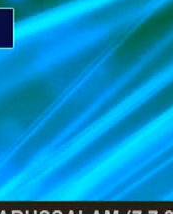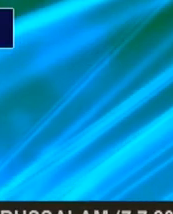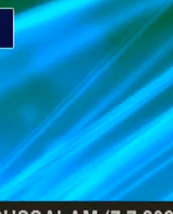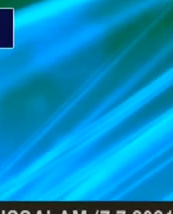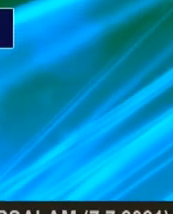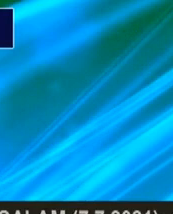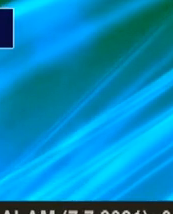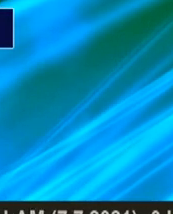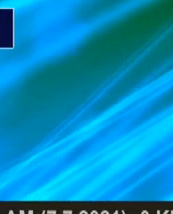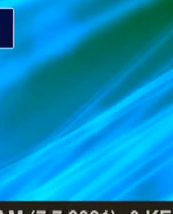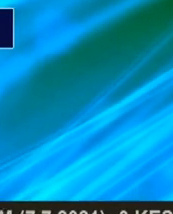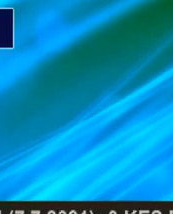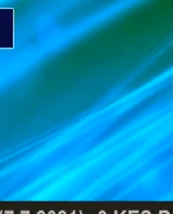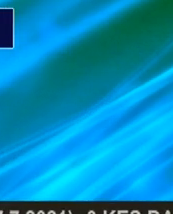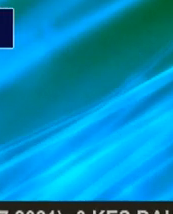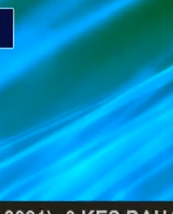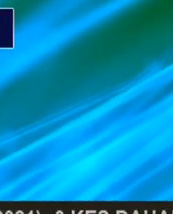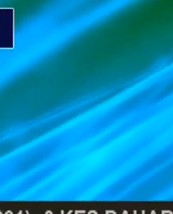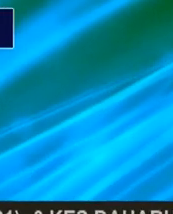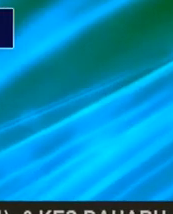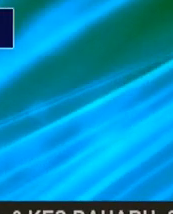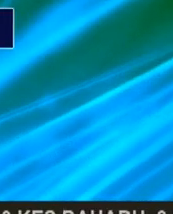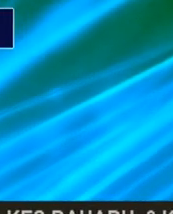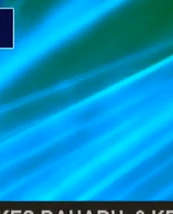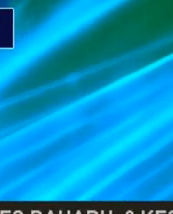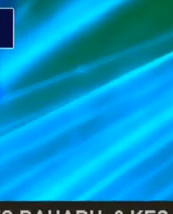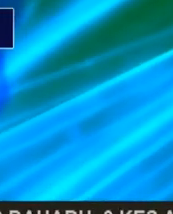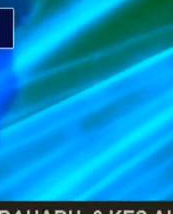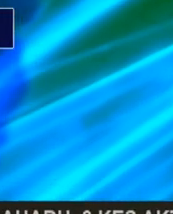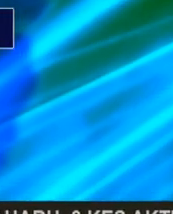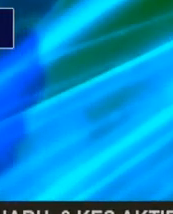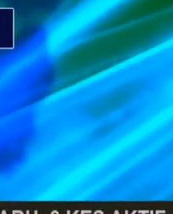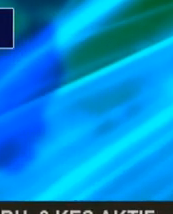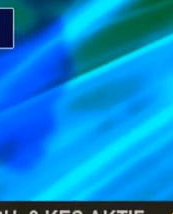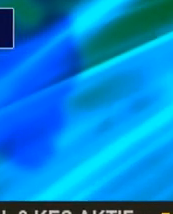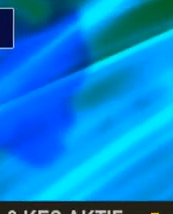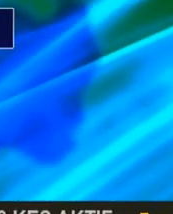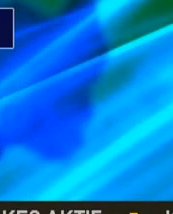Hai sementara itu delapan Keys aktif masih dirawat di pusat pengasingan kebangsaan